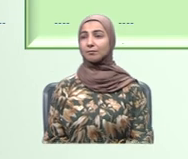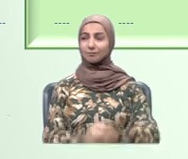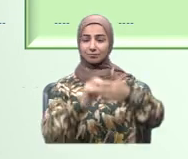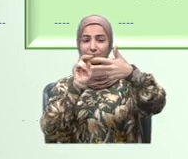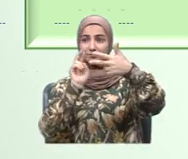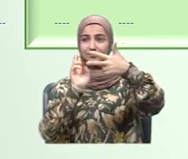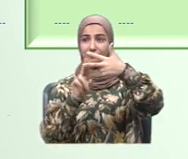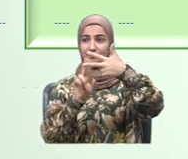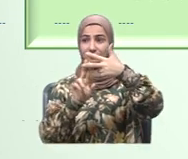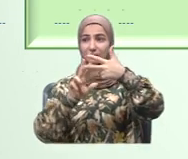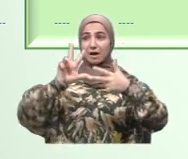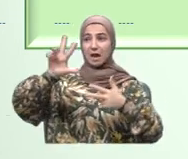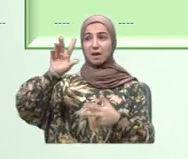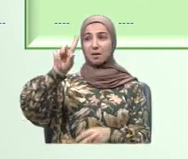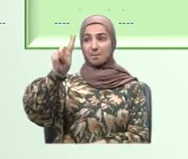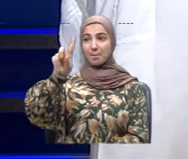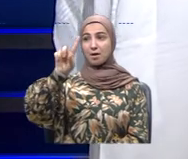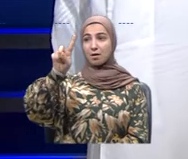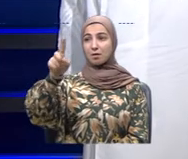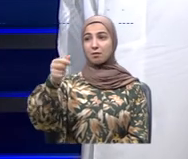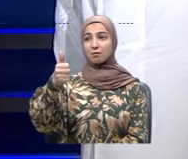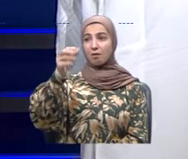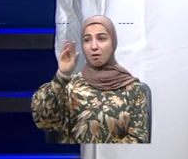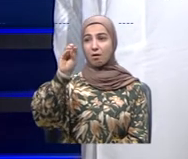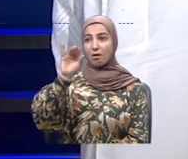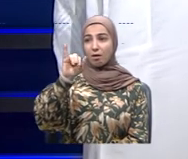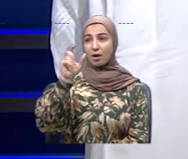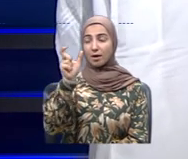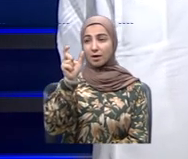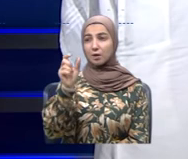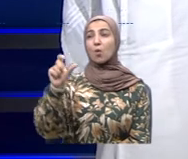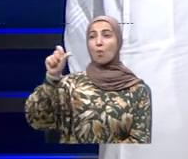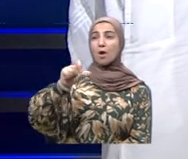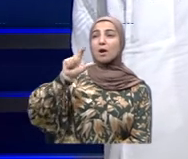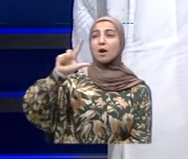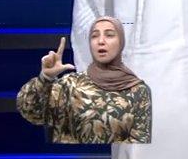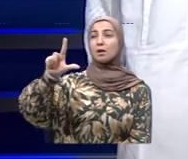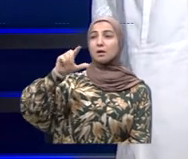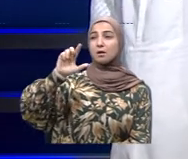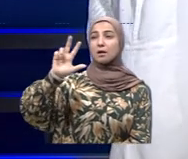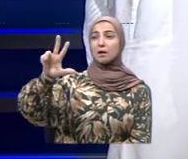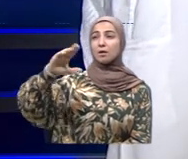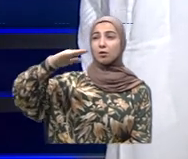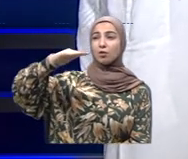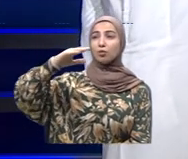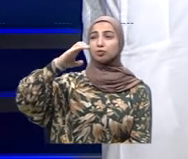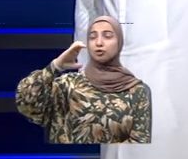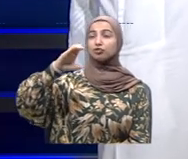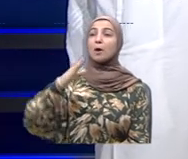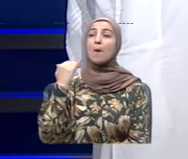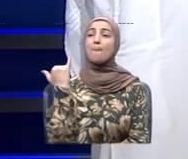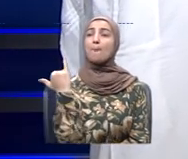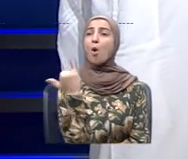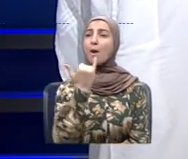أيضا من مؤشرات الحجاجية، وهي من أهمها، وجود البراهين والحجج. أنت لا تستطيع أن تأتي